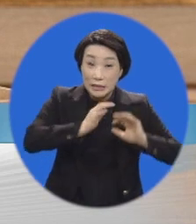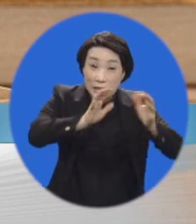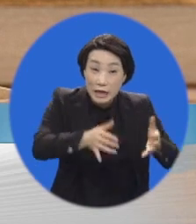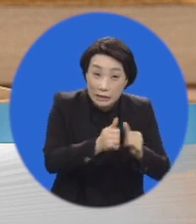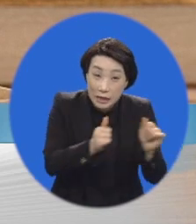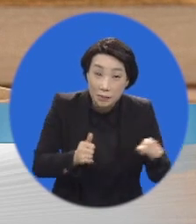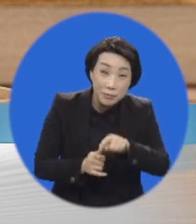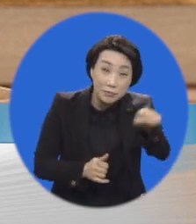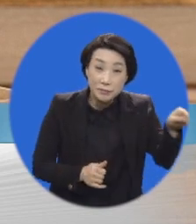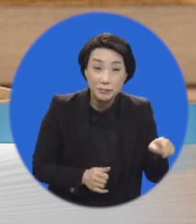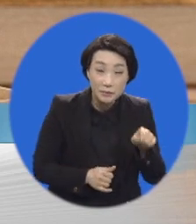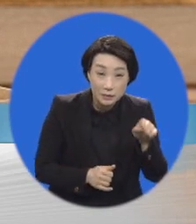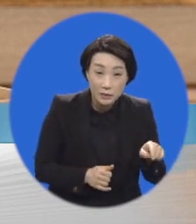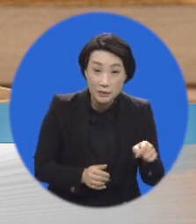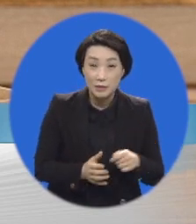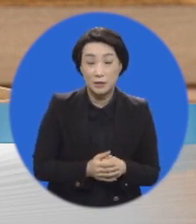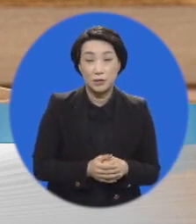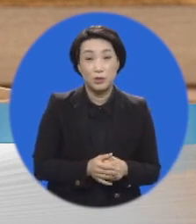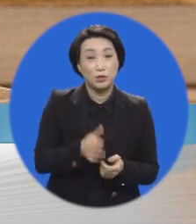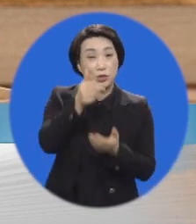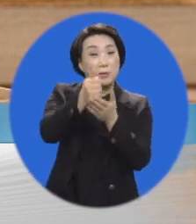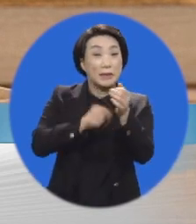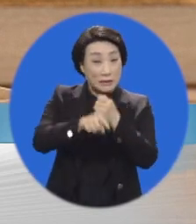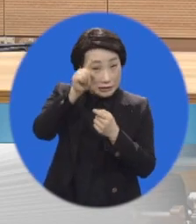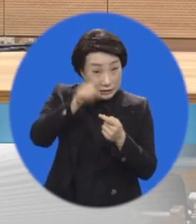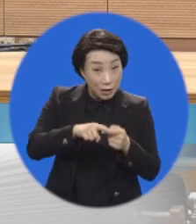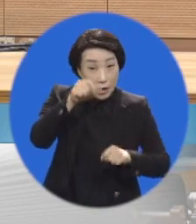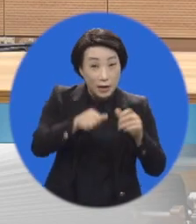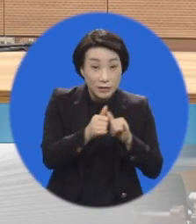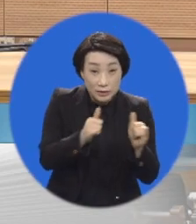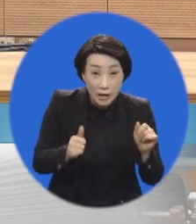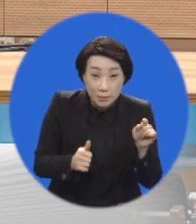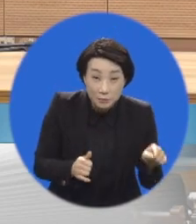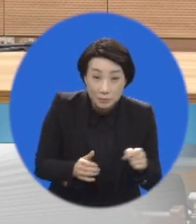백성들은 주님 뜻대로 하는 자에게